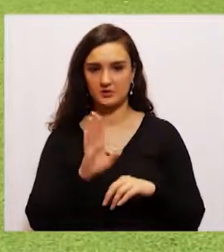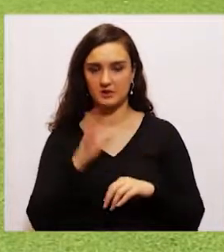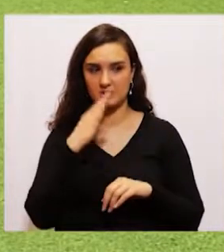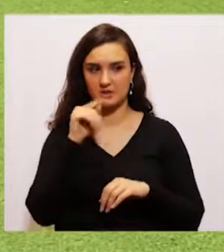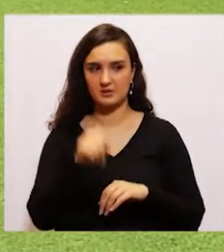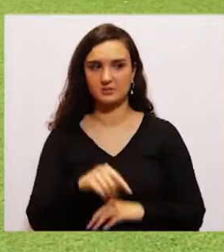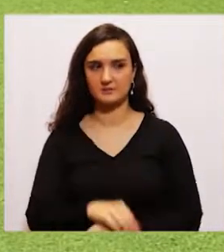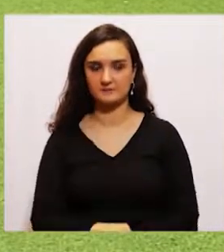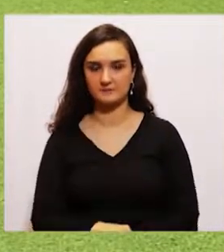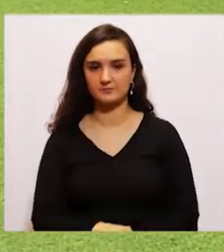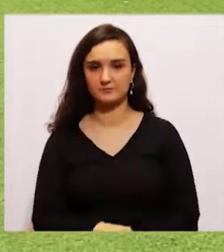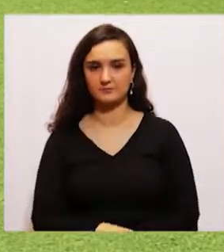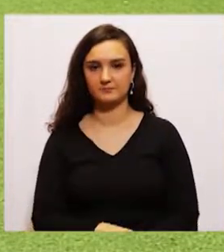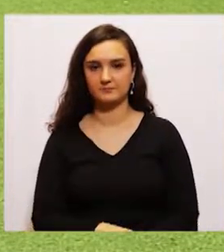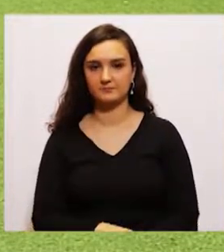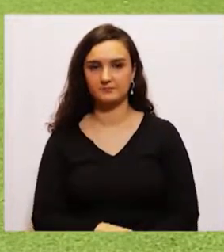წყალი.